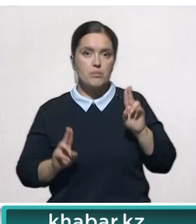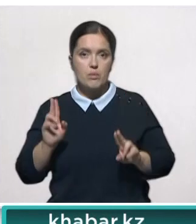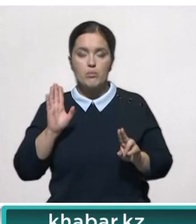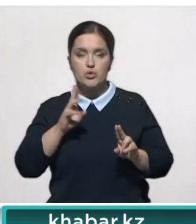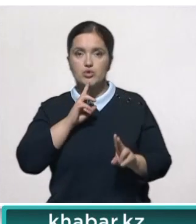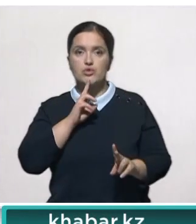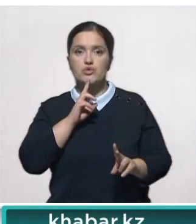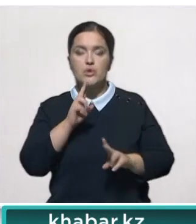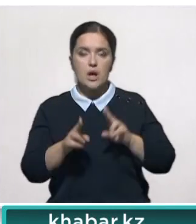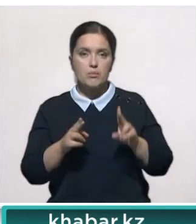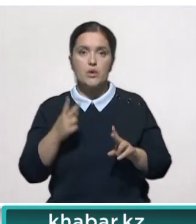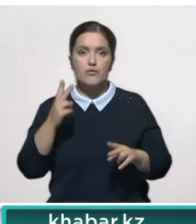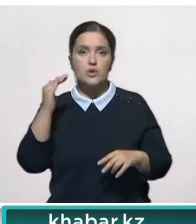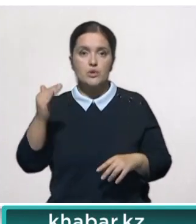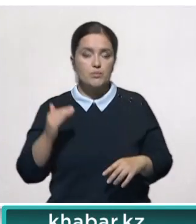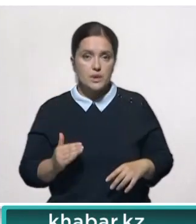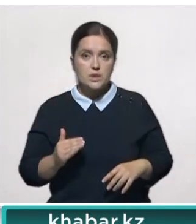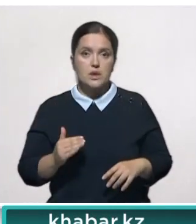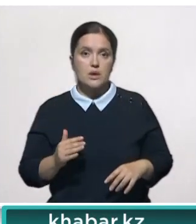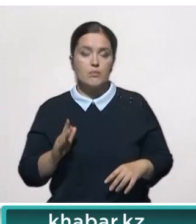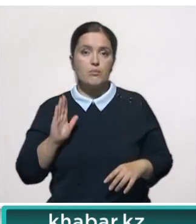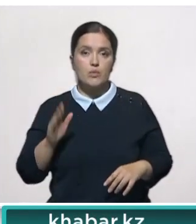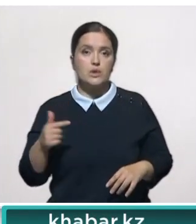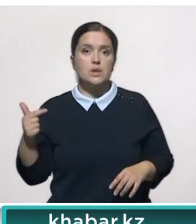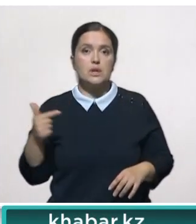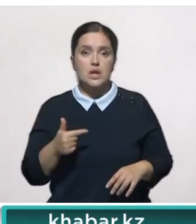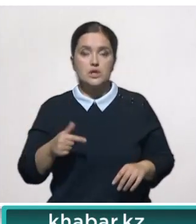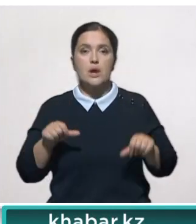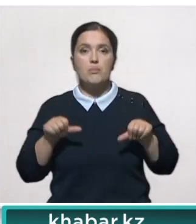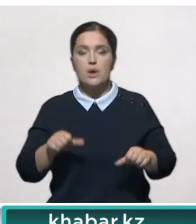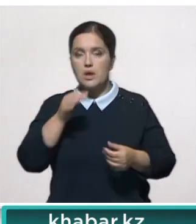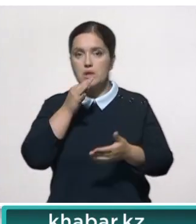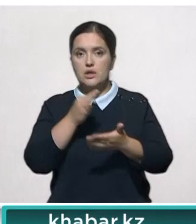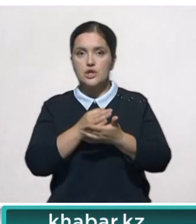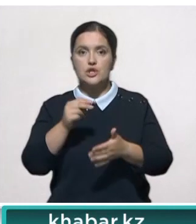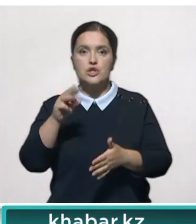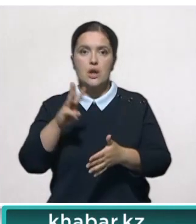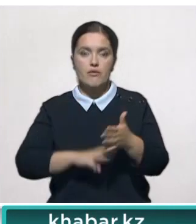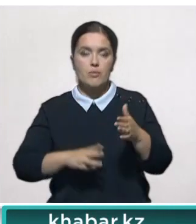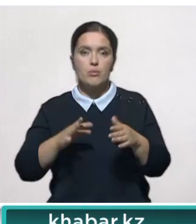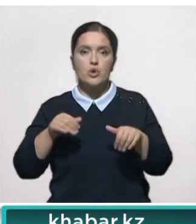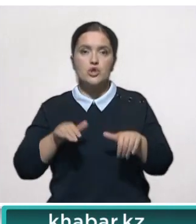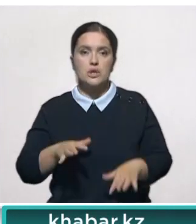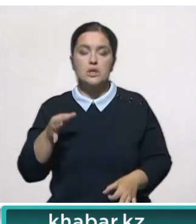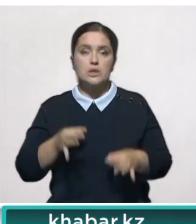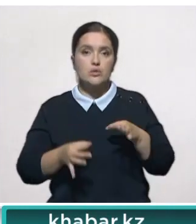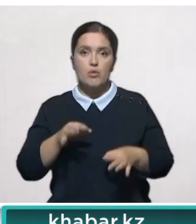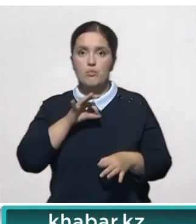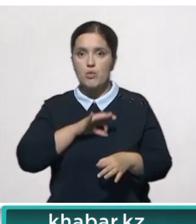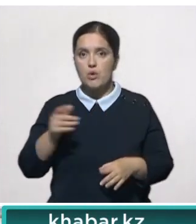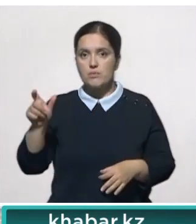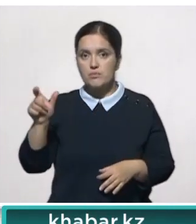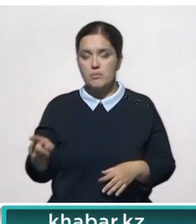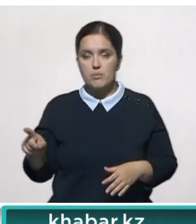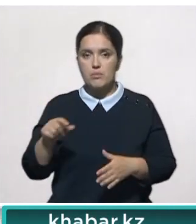жало потребителей в двухступенчатой Кроме того будет введена Гражданская правовая ответственность в виде штрафа по решению суда в пользу потребителя в целях